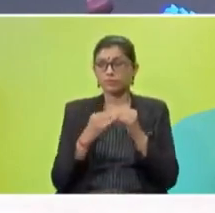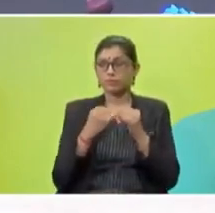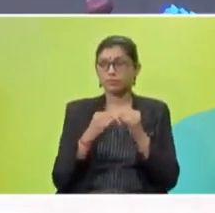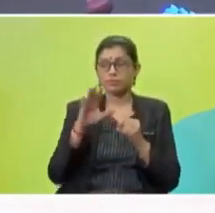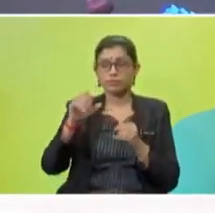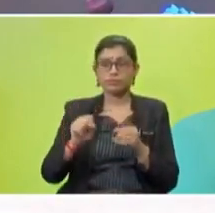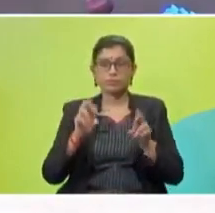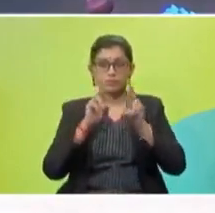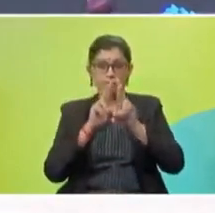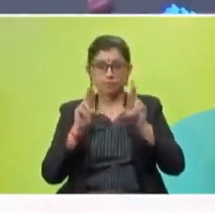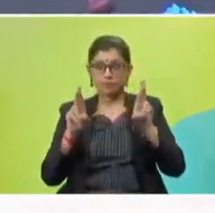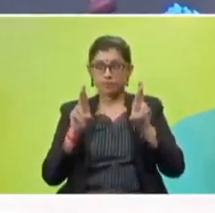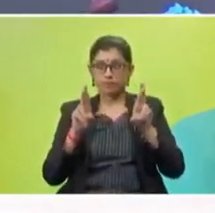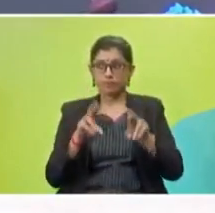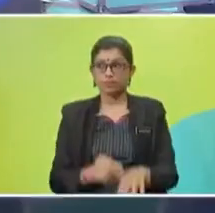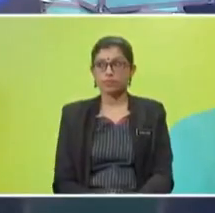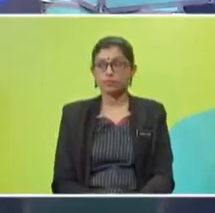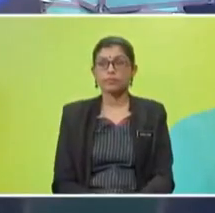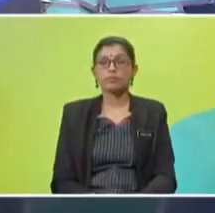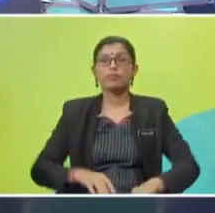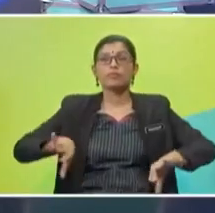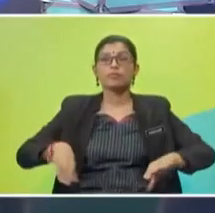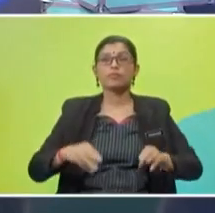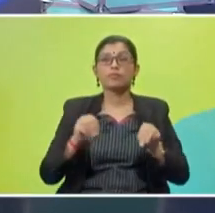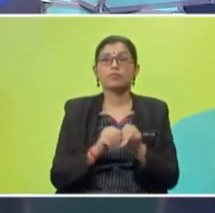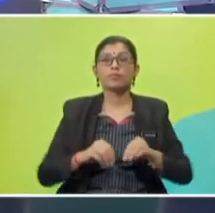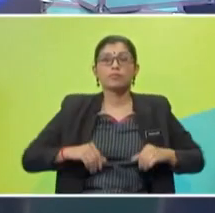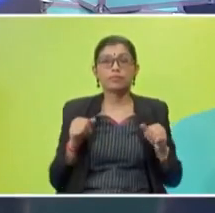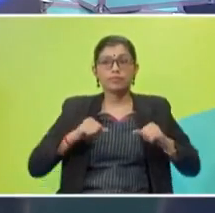pemanis untuk anda jadi macam ke Pak